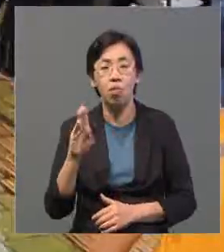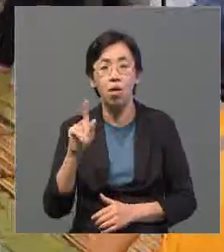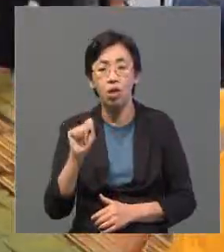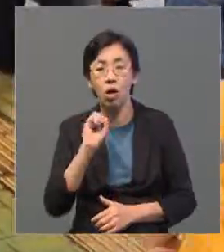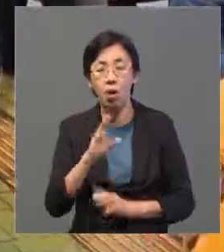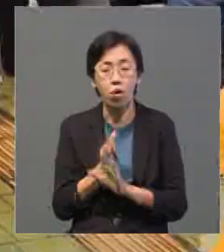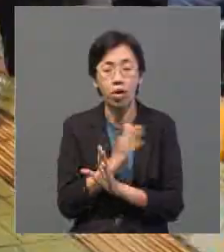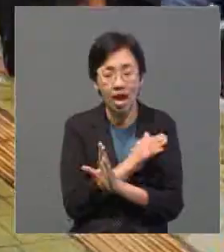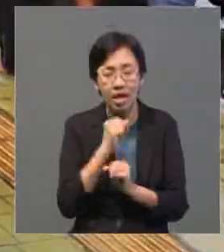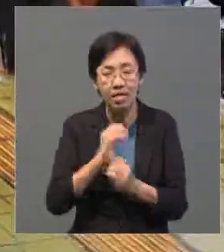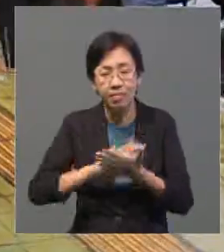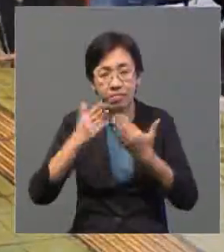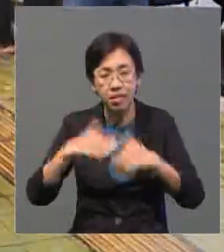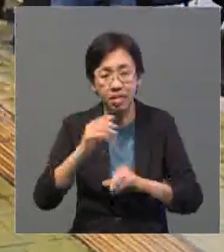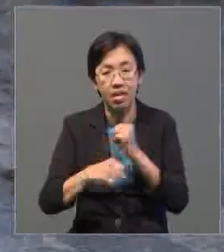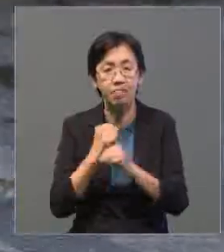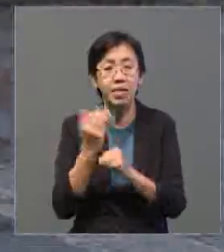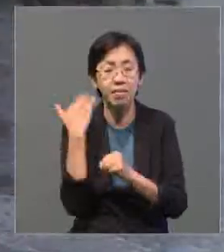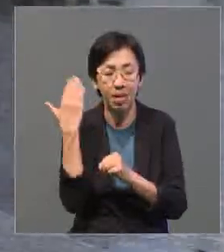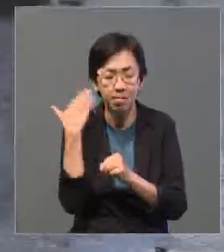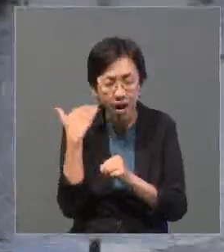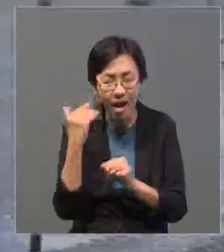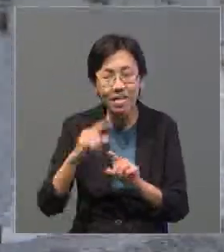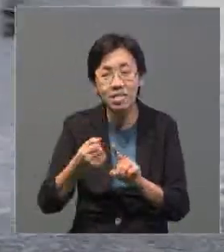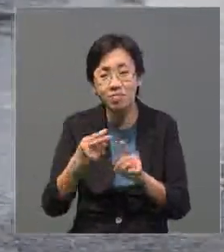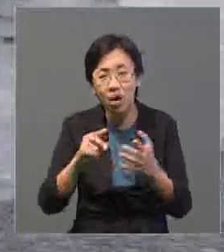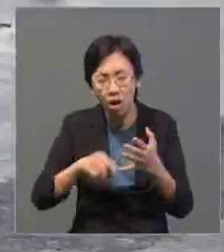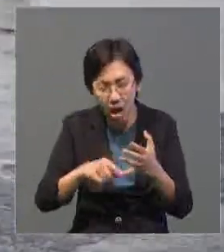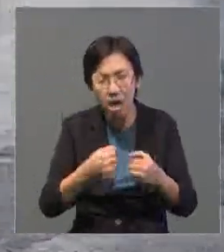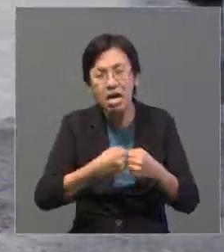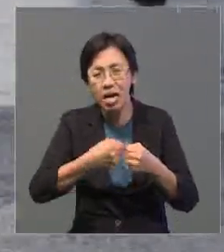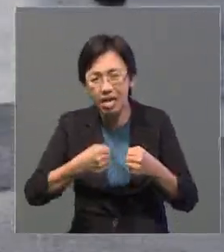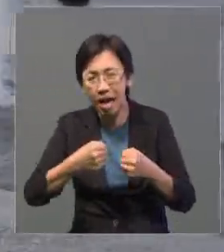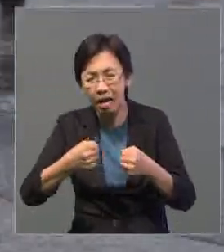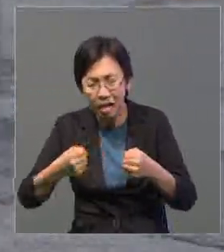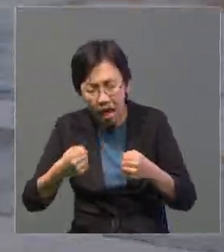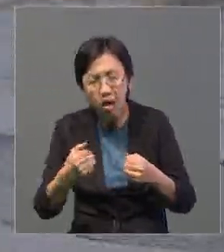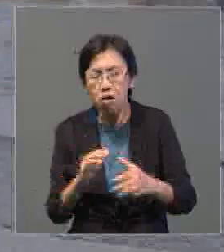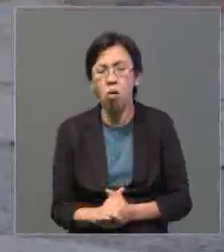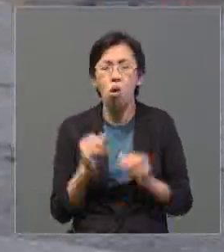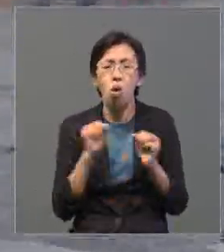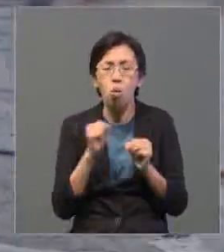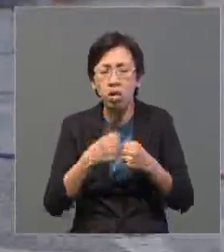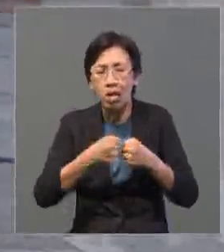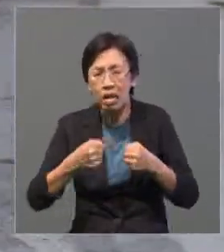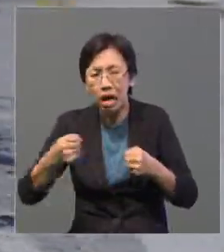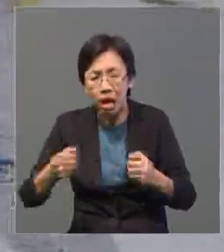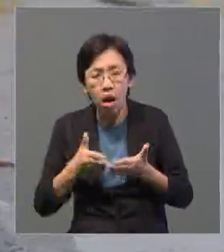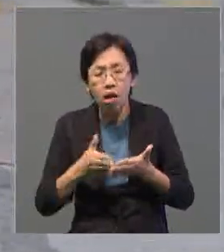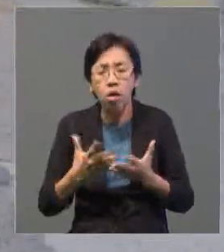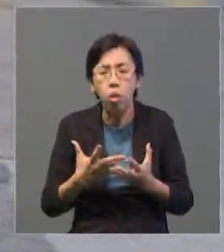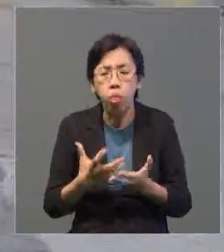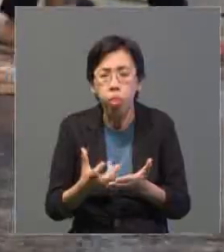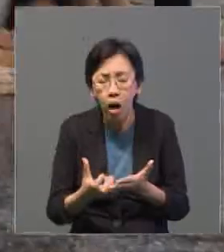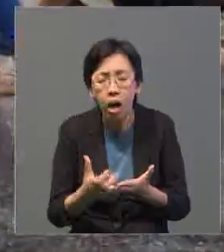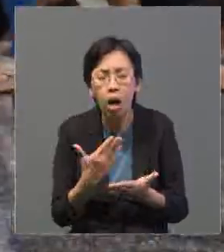นะครับว่าจะดำเนินการให้แล้วเสร็จภายในสิ้นปีที่ผ่านมาก็มีการยื้อเวลาออกมานะครับเพราะกลัวว่าถ้าเกิดนานไปเนี่ยเรือประมงก็จะ